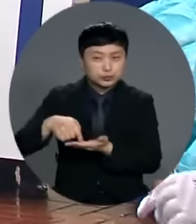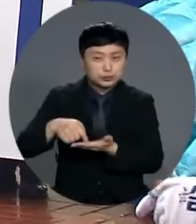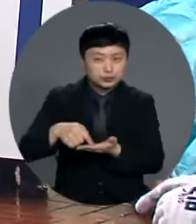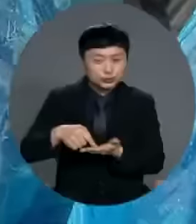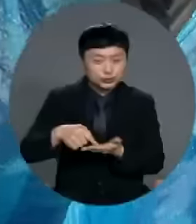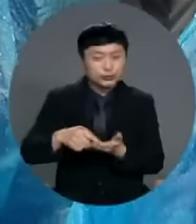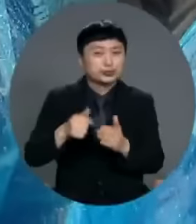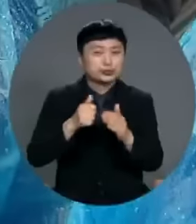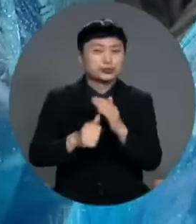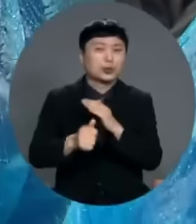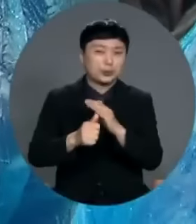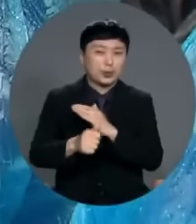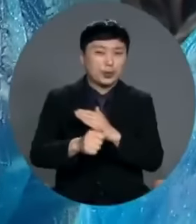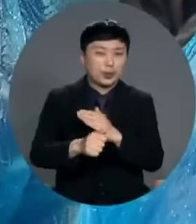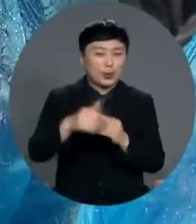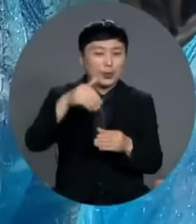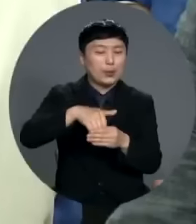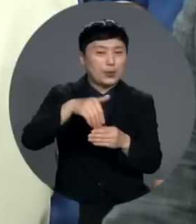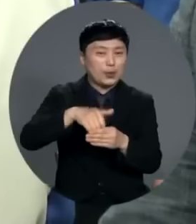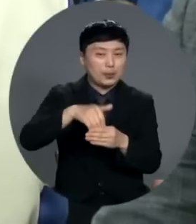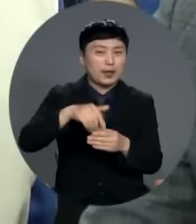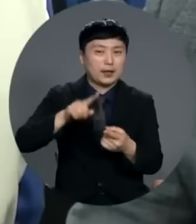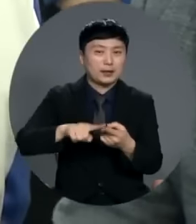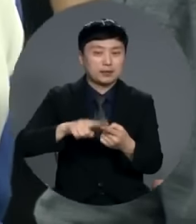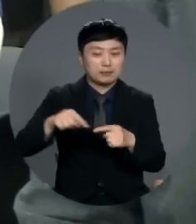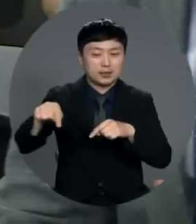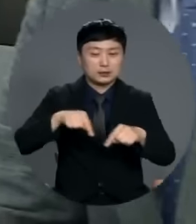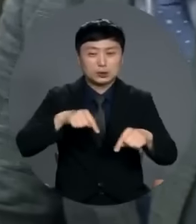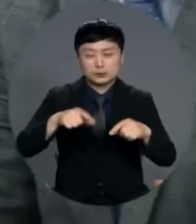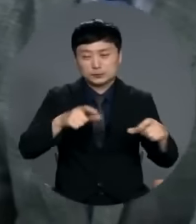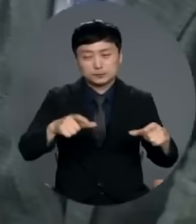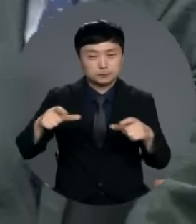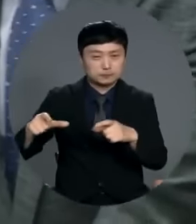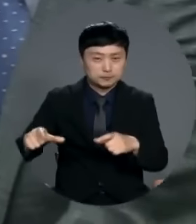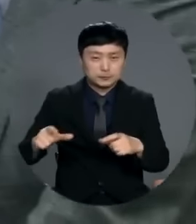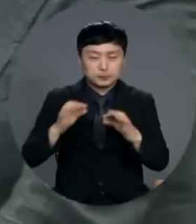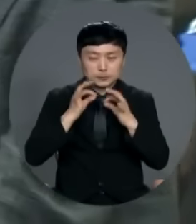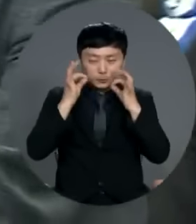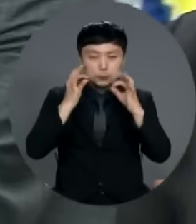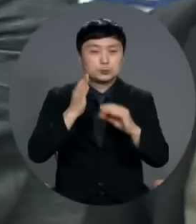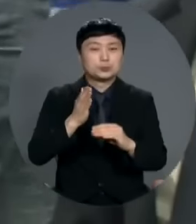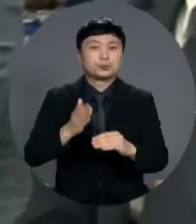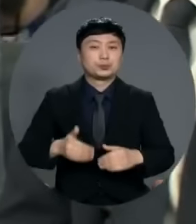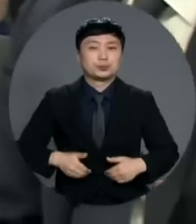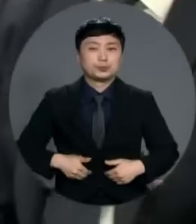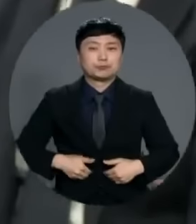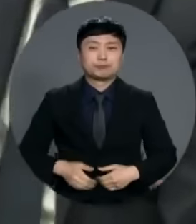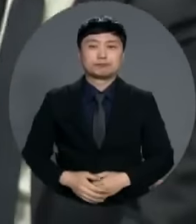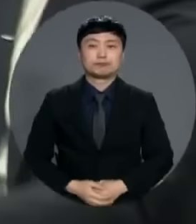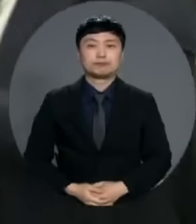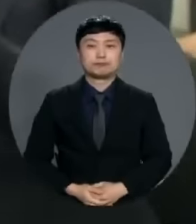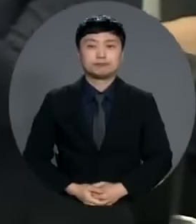대표가 선출될 수 있도록 정치권의 노력이 절실합니다. MBC 뉴스 권윤수입니다.